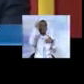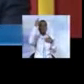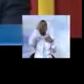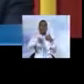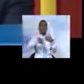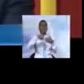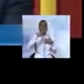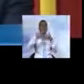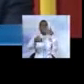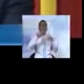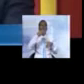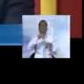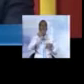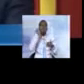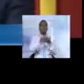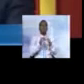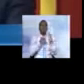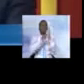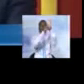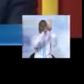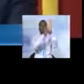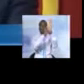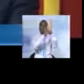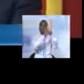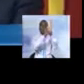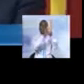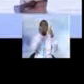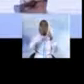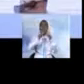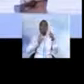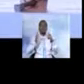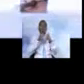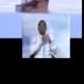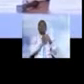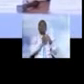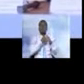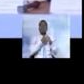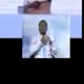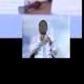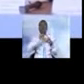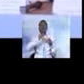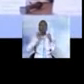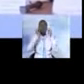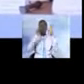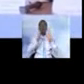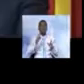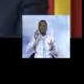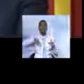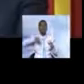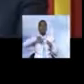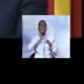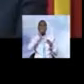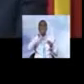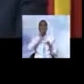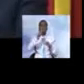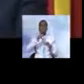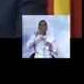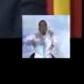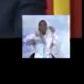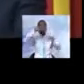ce soit. Il est bon d'indiquer à nos compatriotes que nous ne sommes pas une cour, nous ne sommes